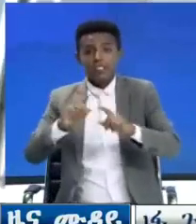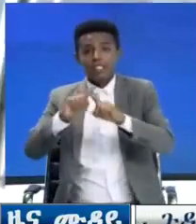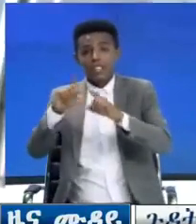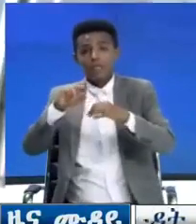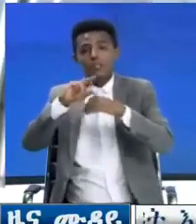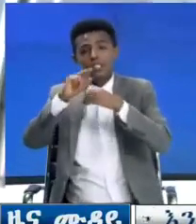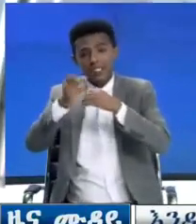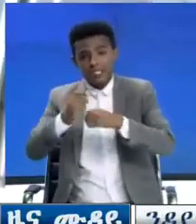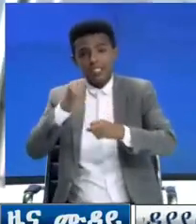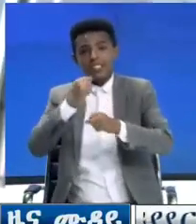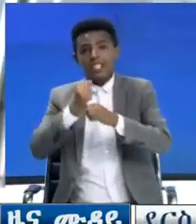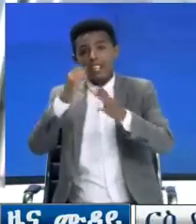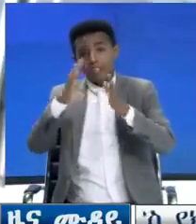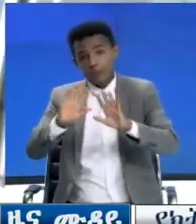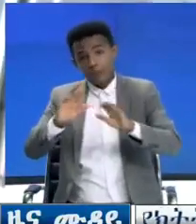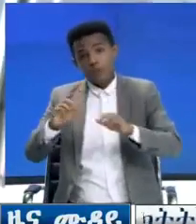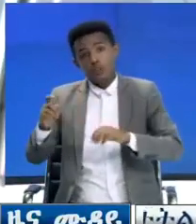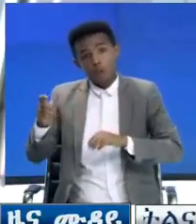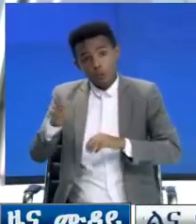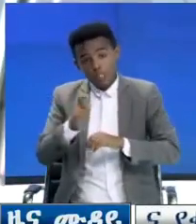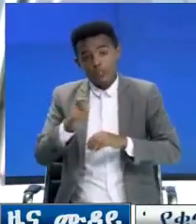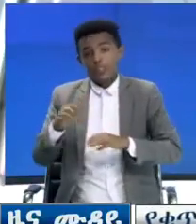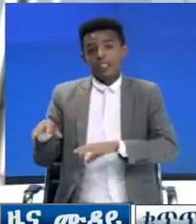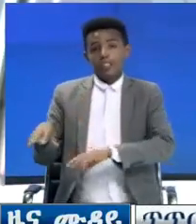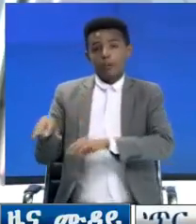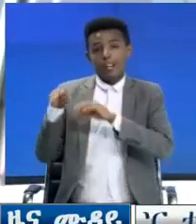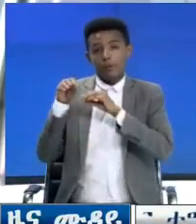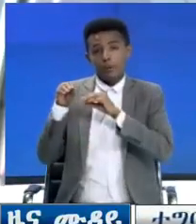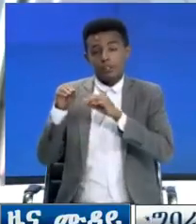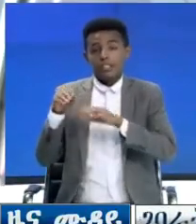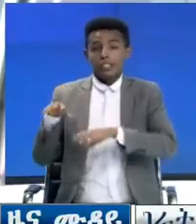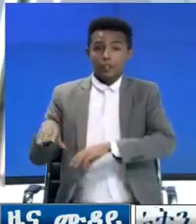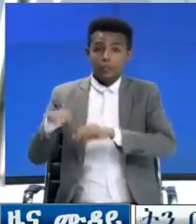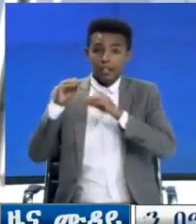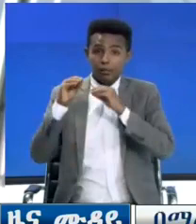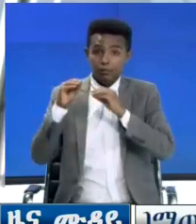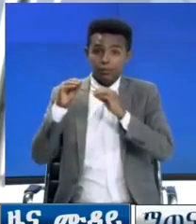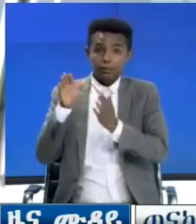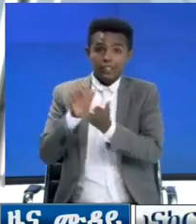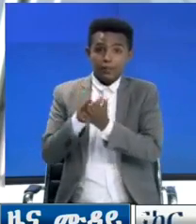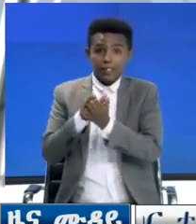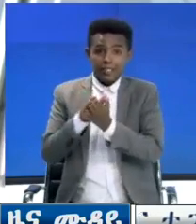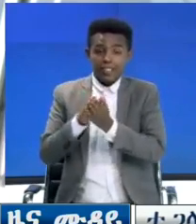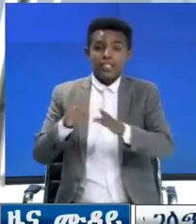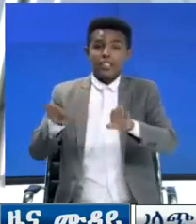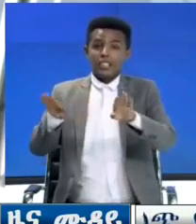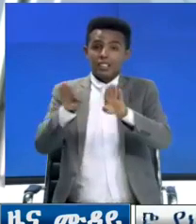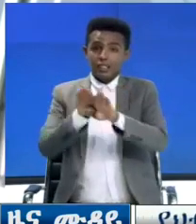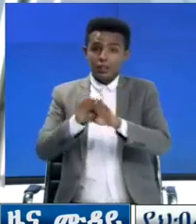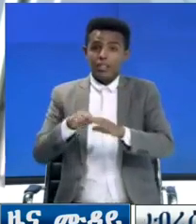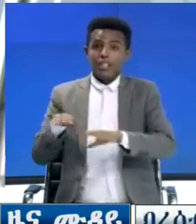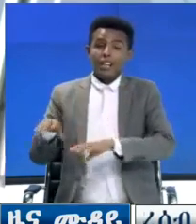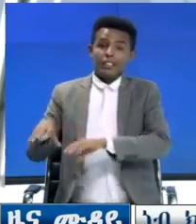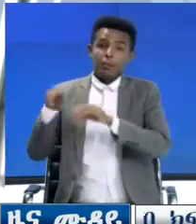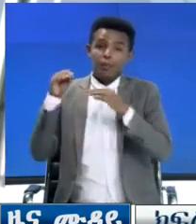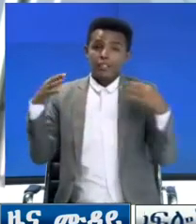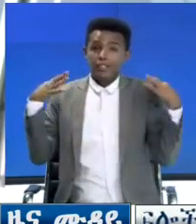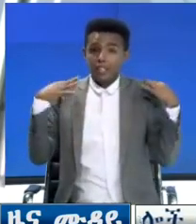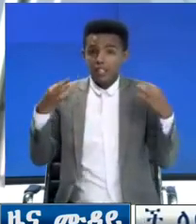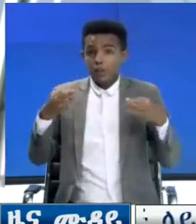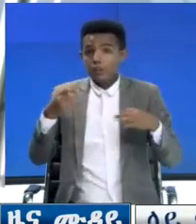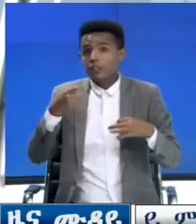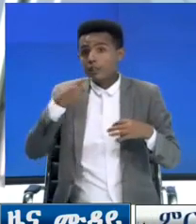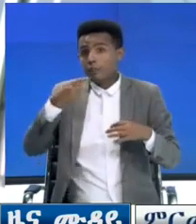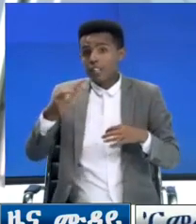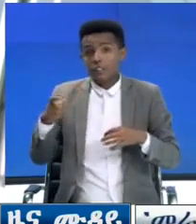ሰራተኞች የሆናችሁ ተማሪዎችም፣ ትምህርት ቤቶች የተዘጉት ለተማሪዎች ጤንነት ሲባል